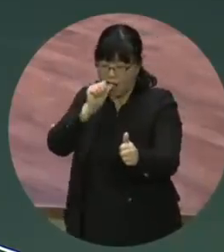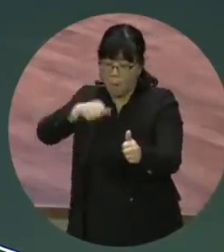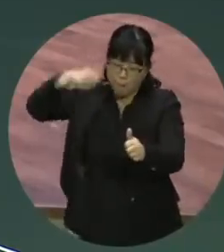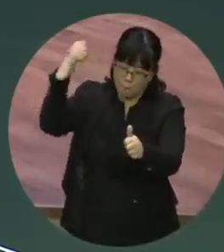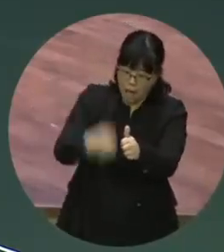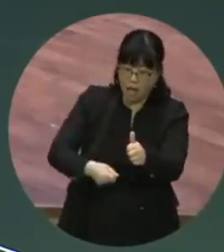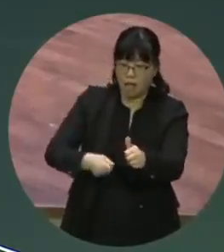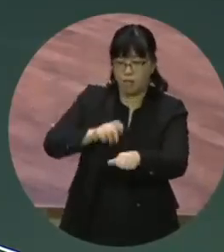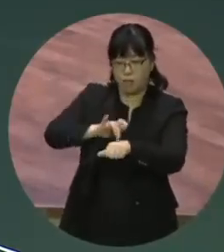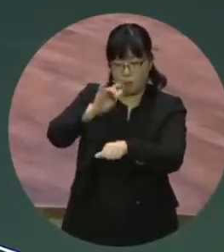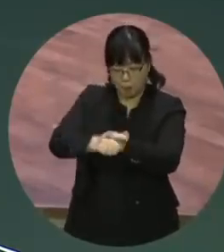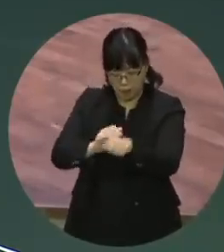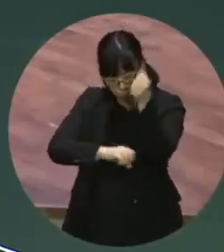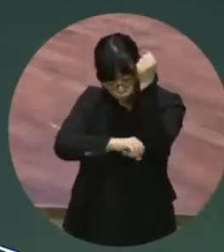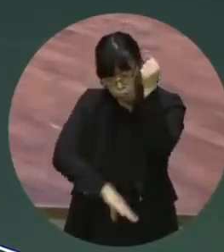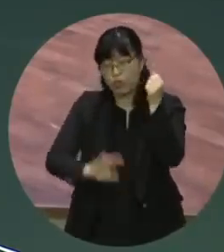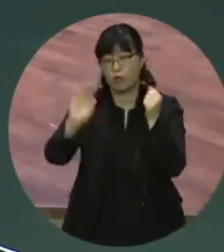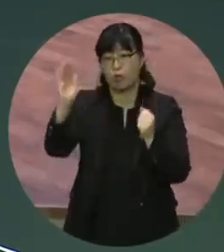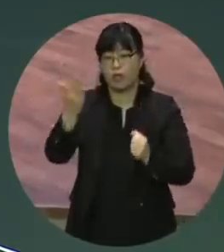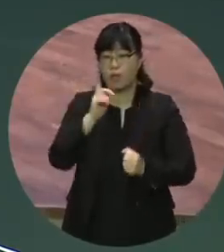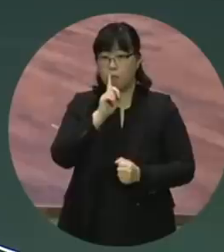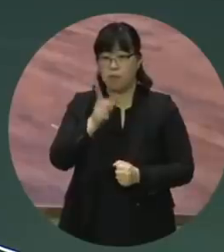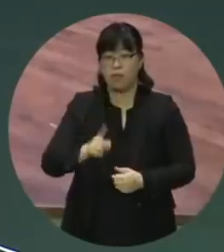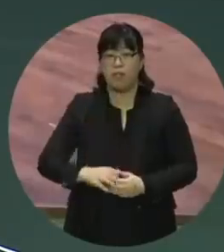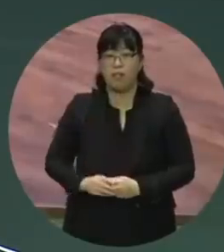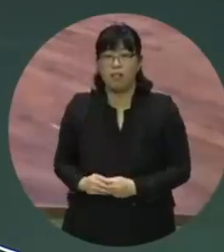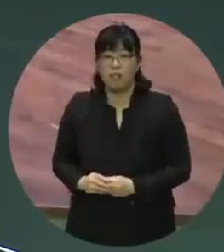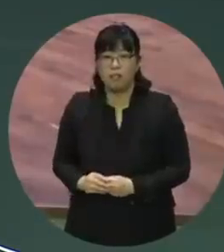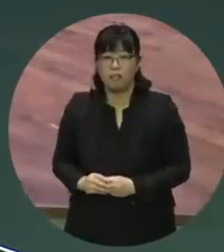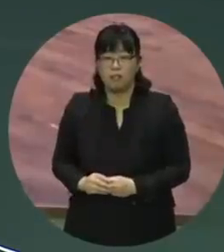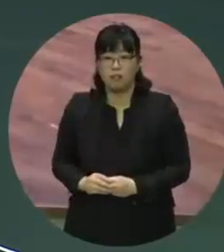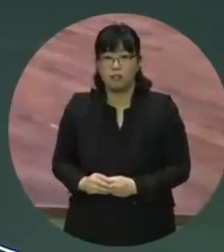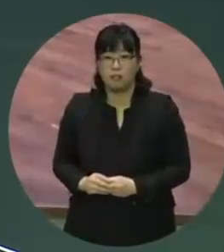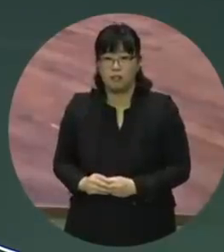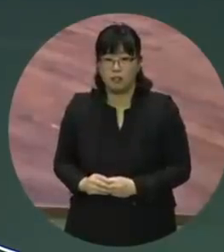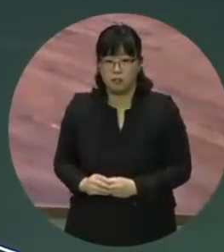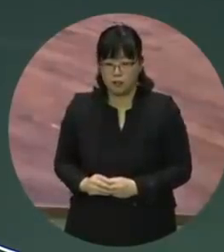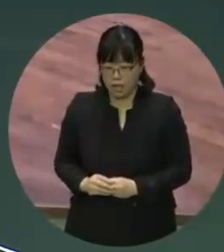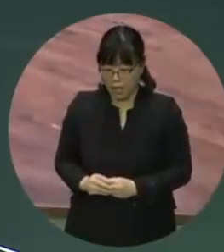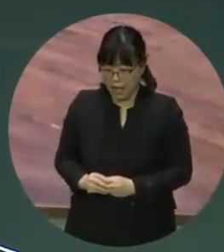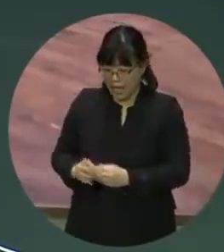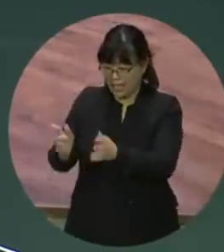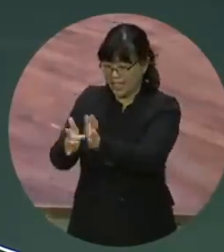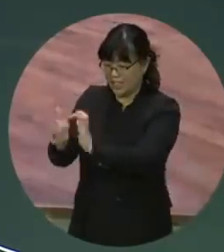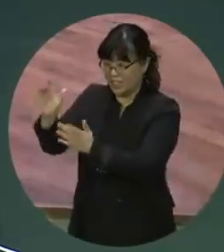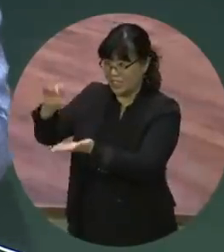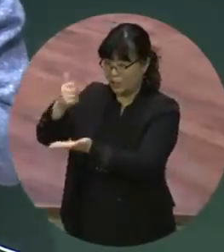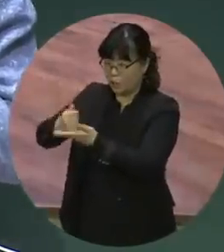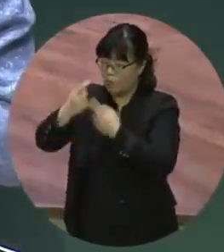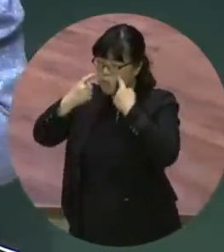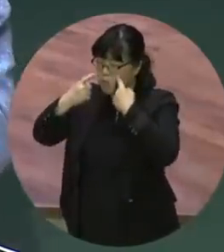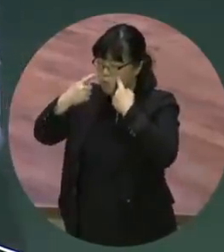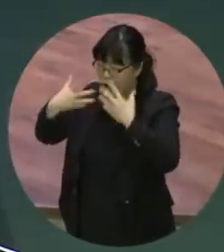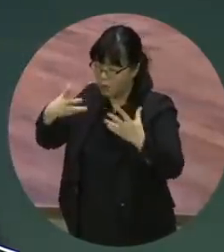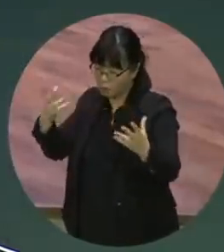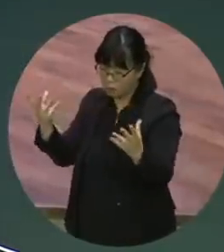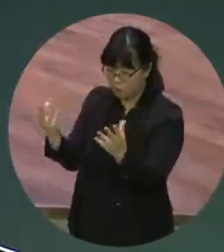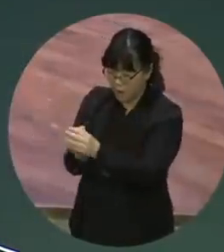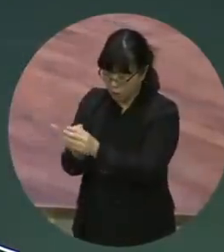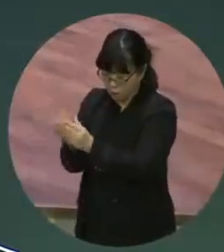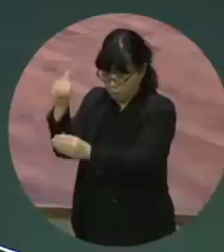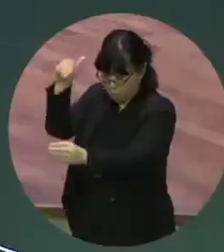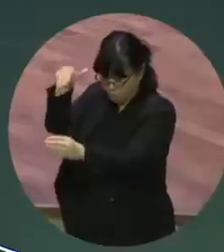잘 세속적으로 빠져있으면요. 영적으로 살 수, 영적인 걸 못 들어와, 여기. 못 들어와. 교회는 다녀. 교회는 뭐 수십 년